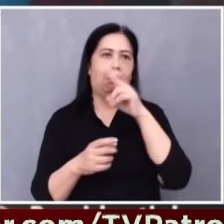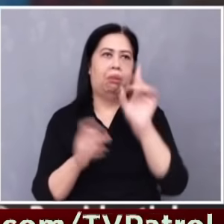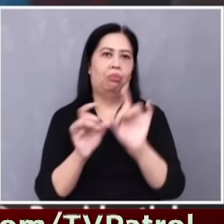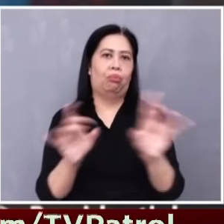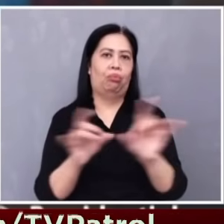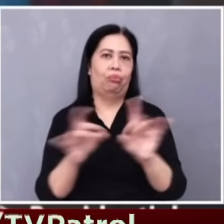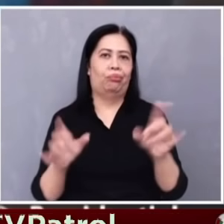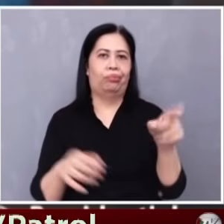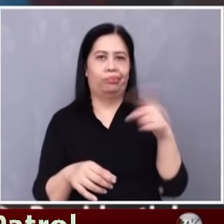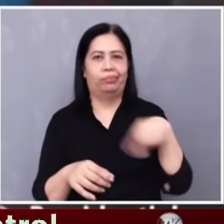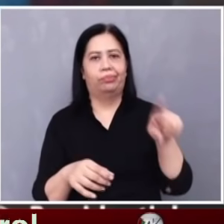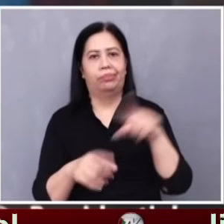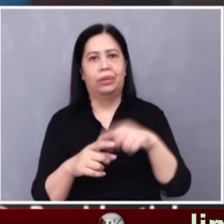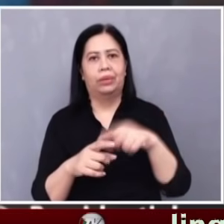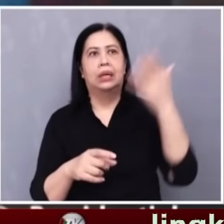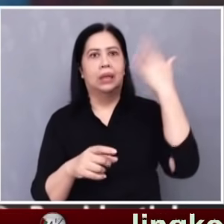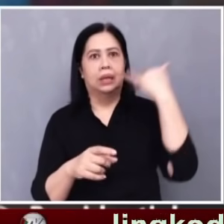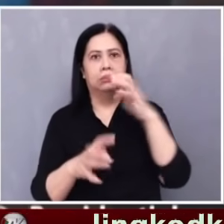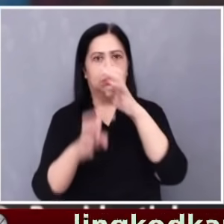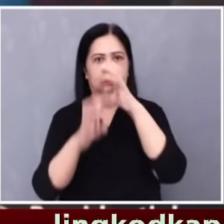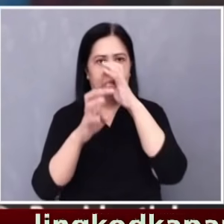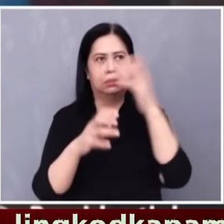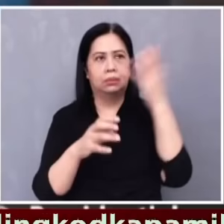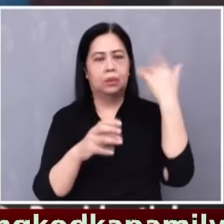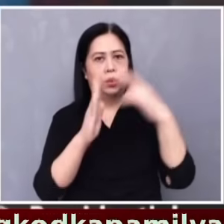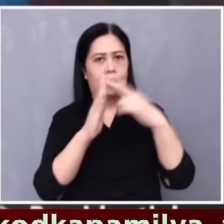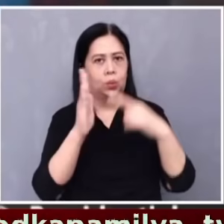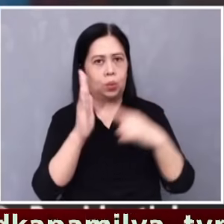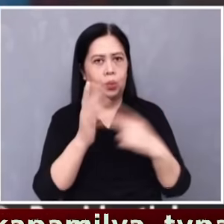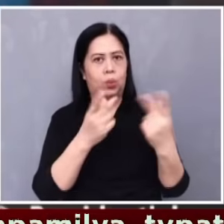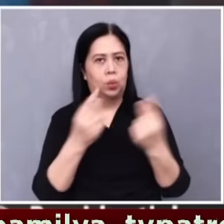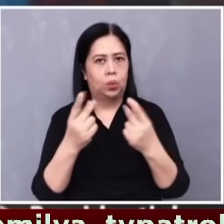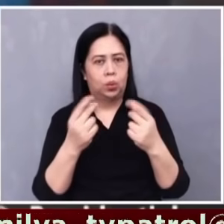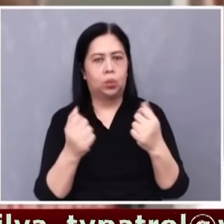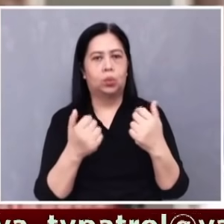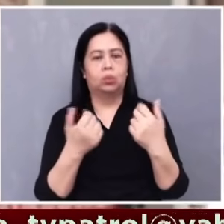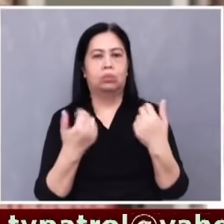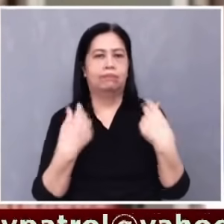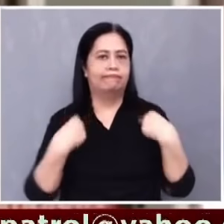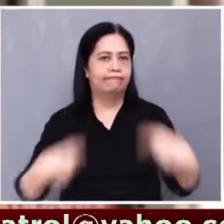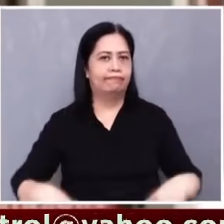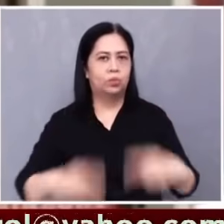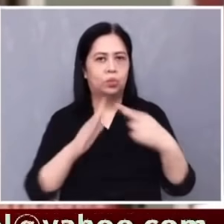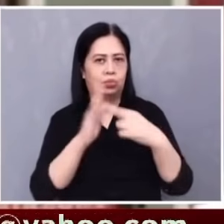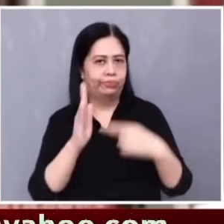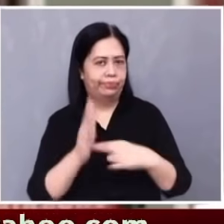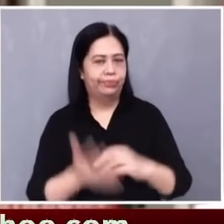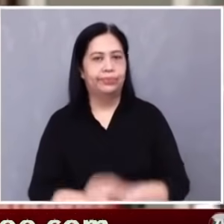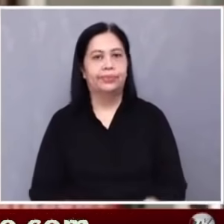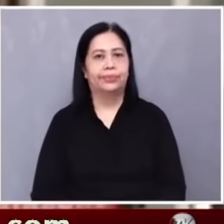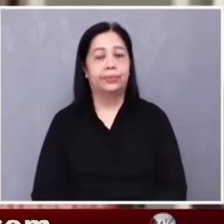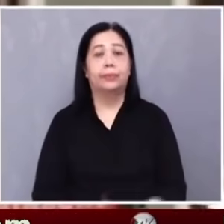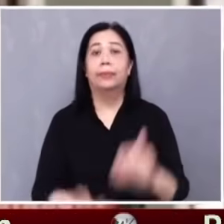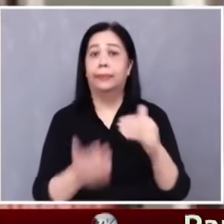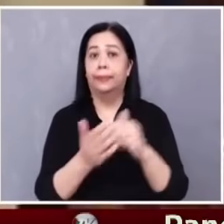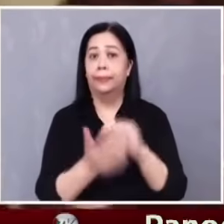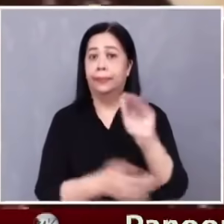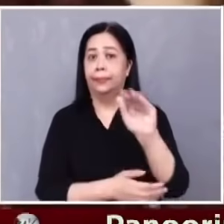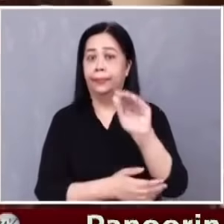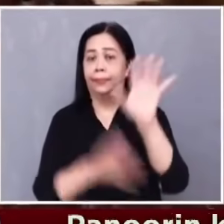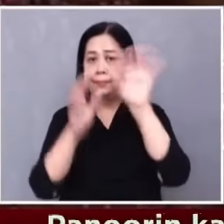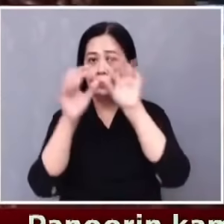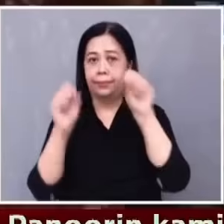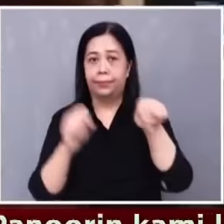pong dati nang ginagawa minimum public health standards. Muling nanawagan ng Pangulo sa mga lokal